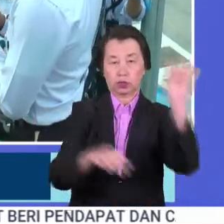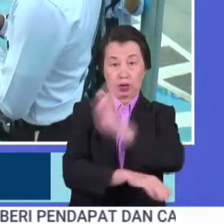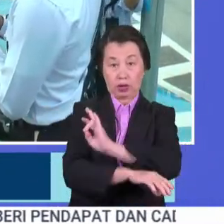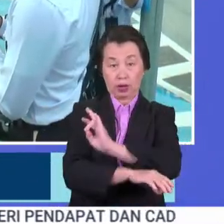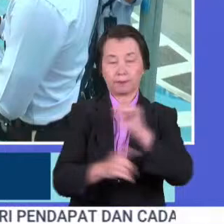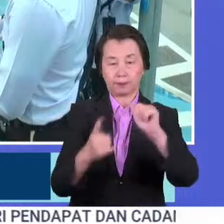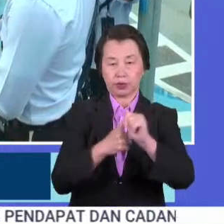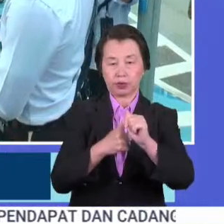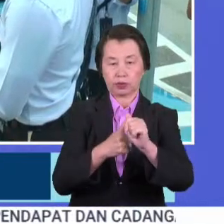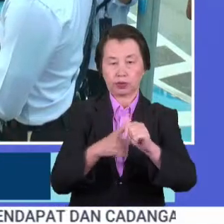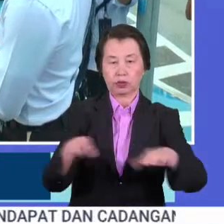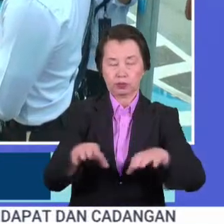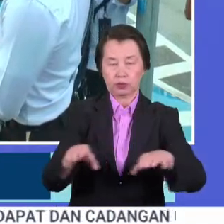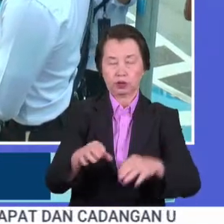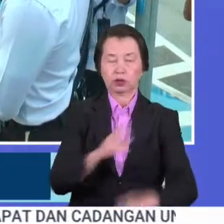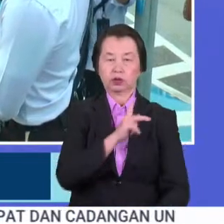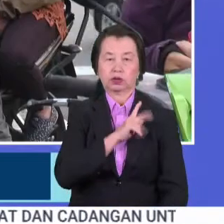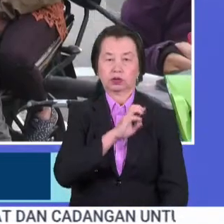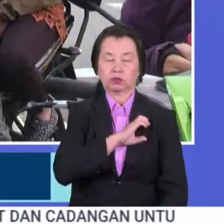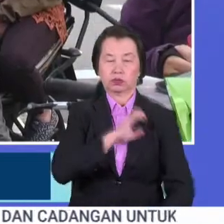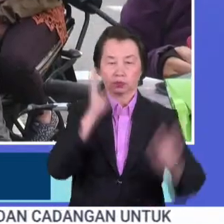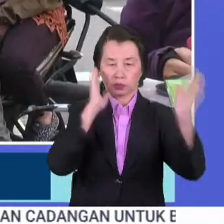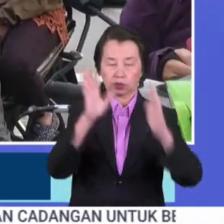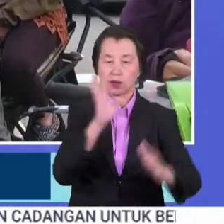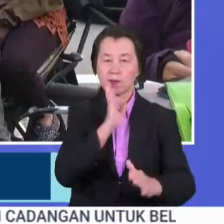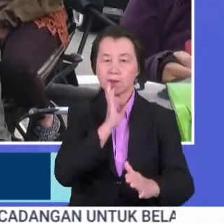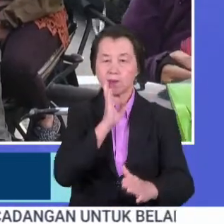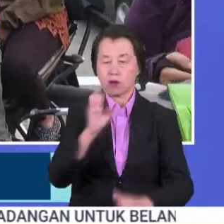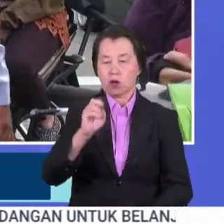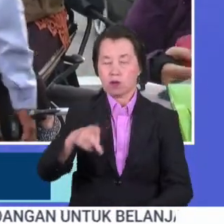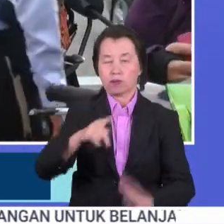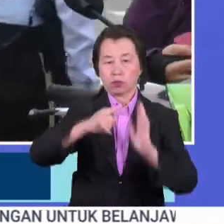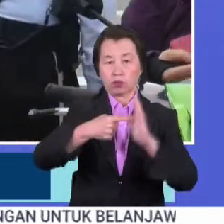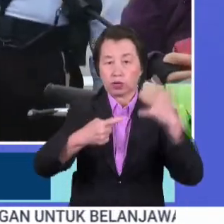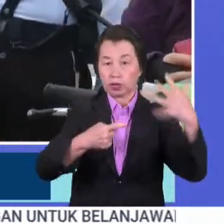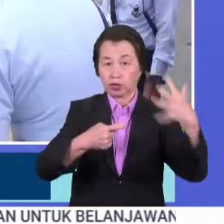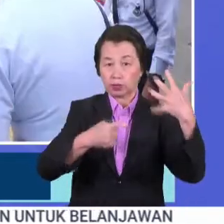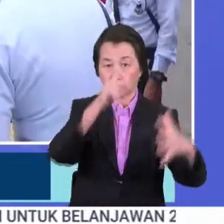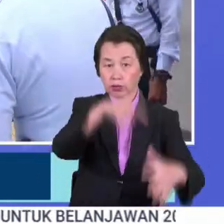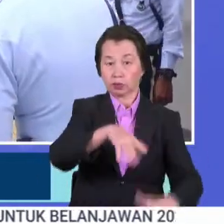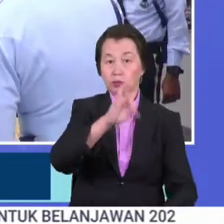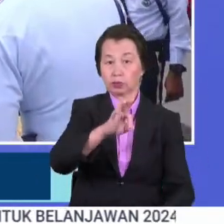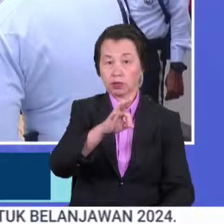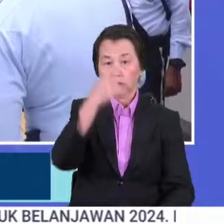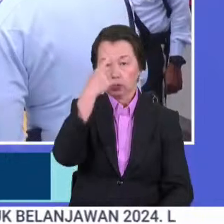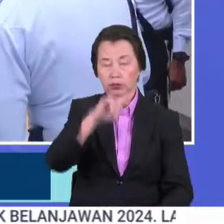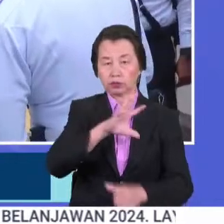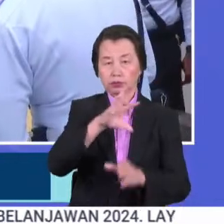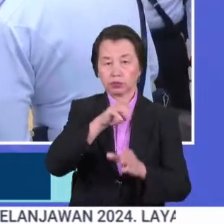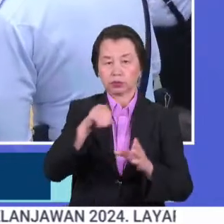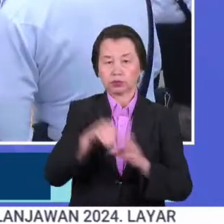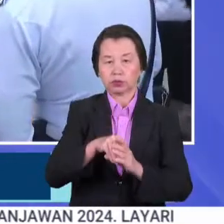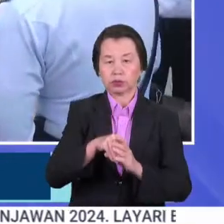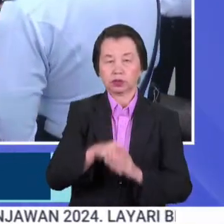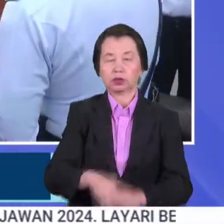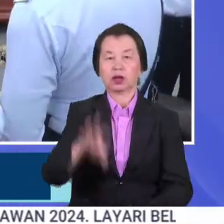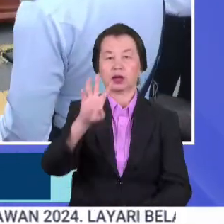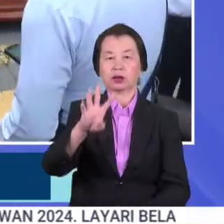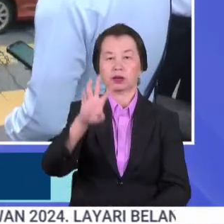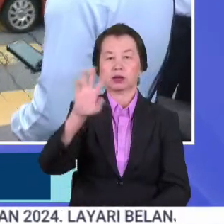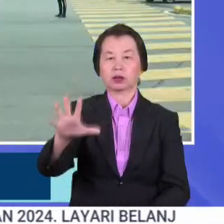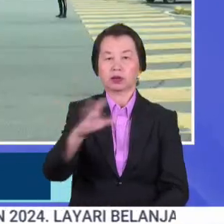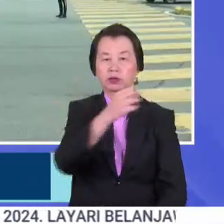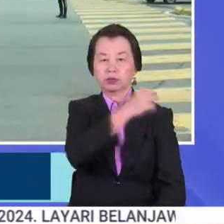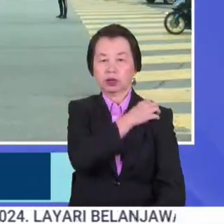pertama operasi dijalankan. Ketua Polis Negara maklumkan operasi bermula 15 September lalu melibatkan